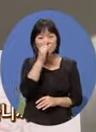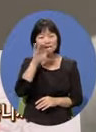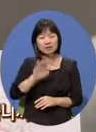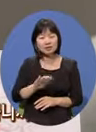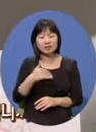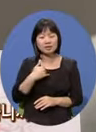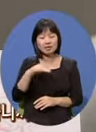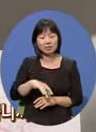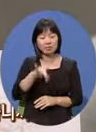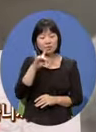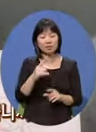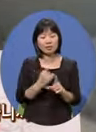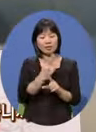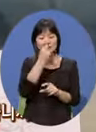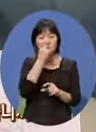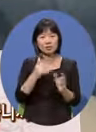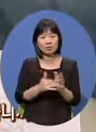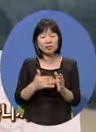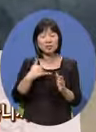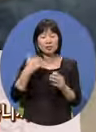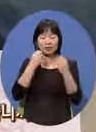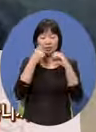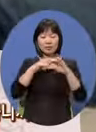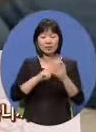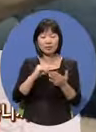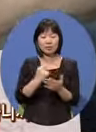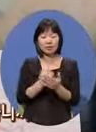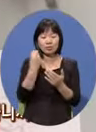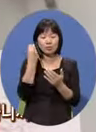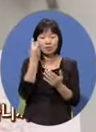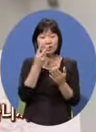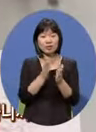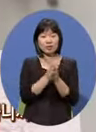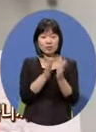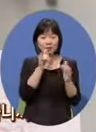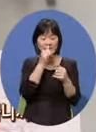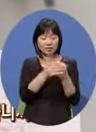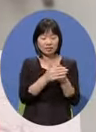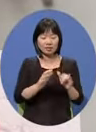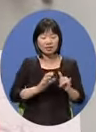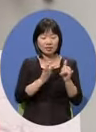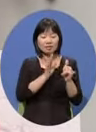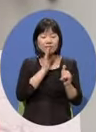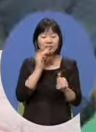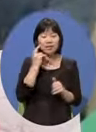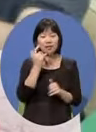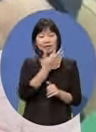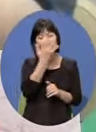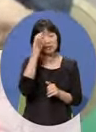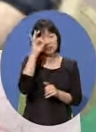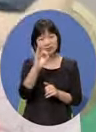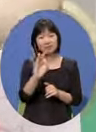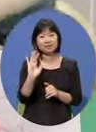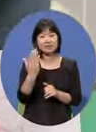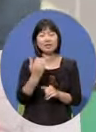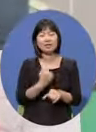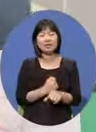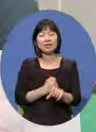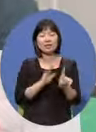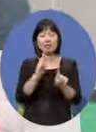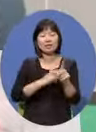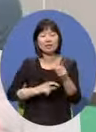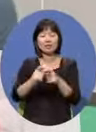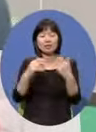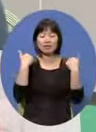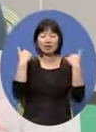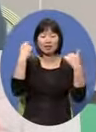하지만 내가 먼저 변하고 내가 새로운 마음으로 다시 새 출발하니까 세상이 정말 아름답게 보인다. 나는 한 번 더